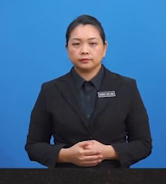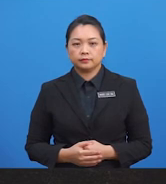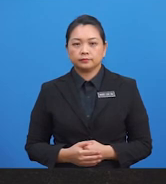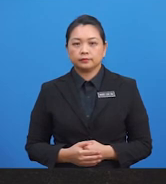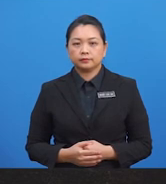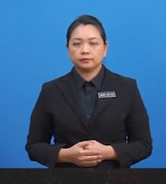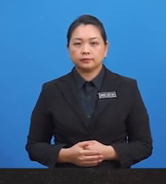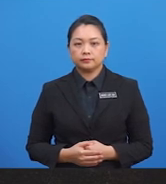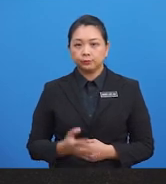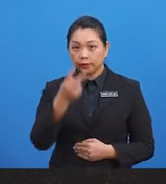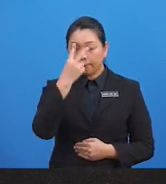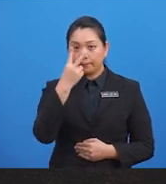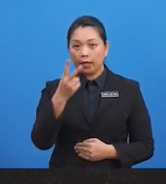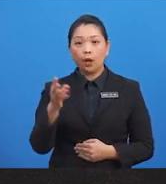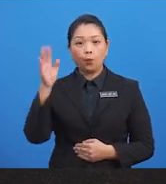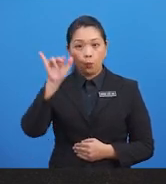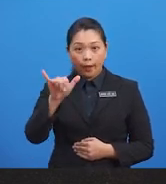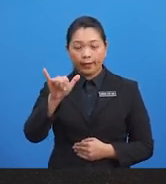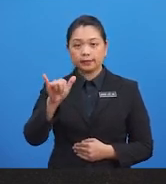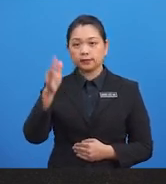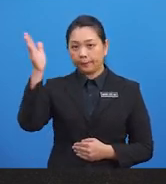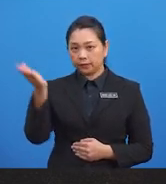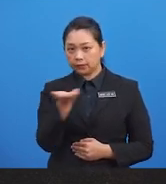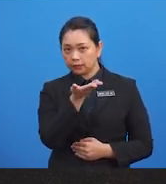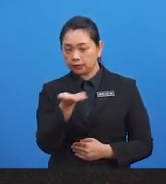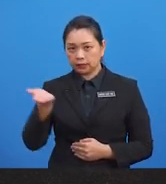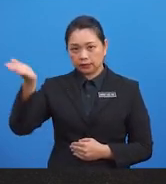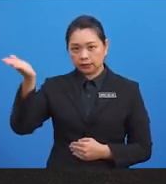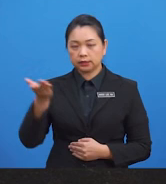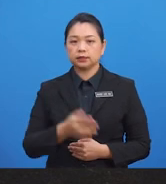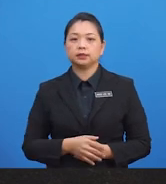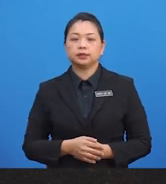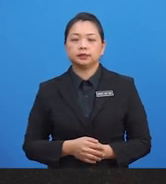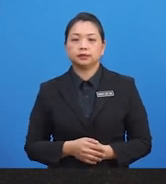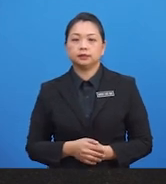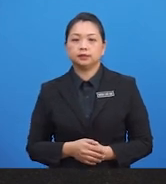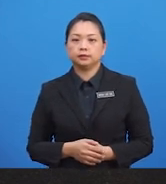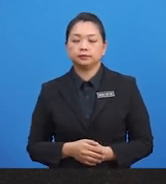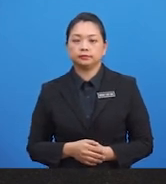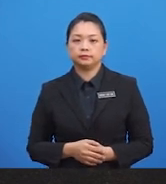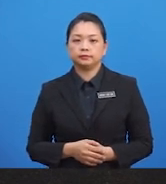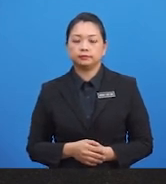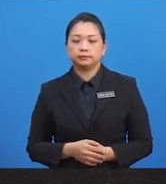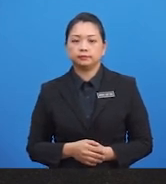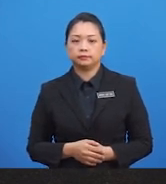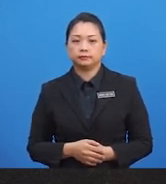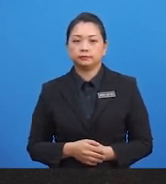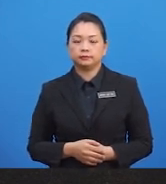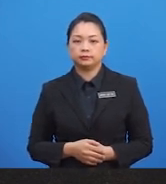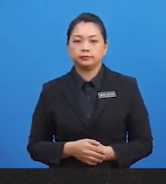Berdasarkan rumus tersebut, Y ialah persamaan lengkung dan luas di bawah